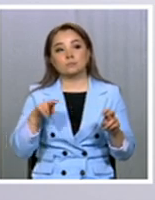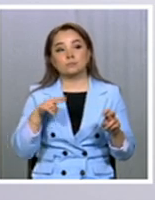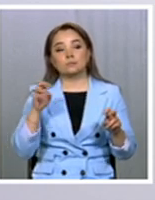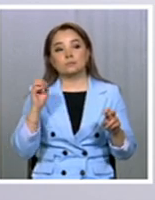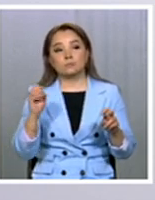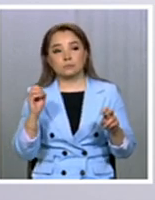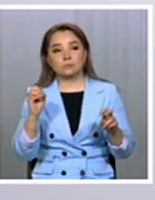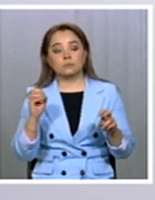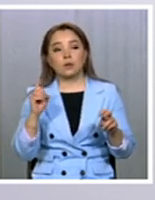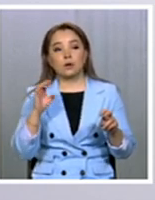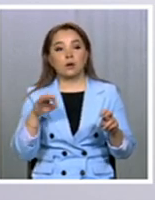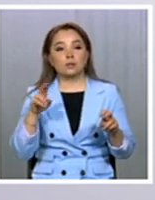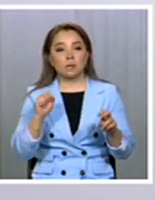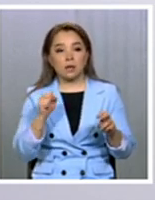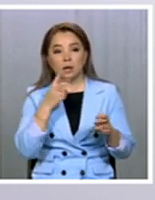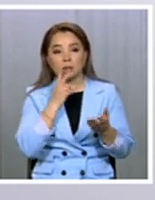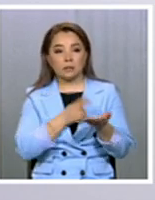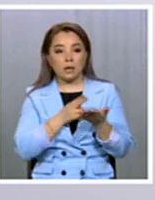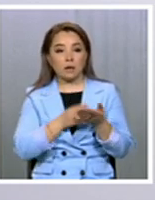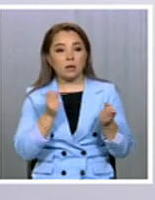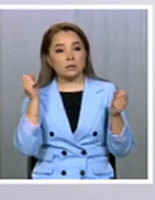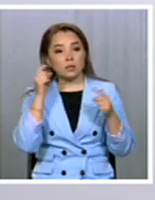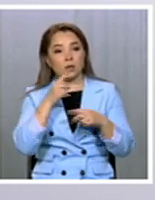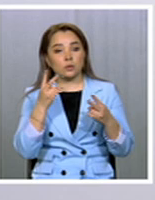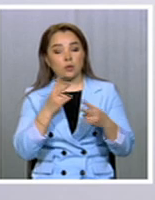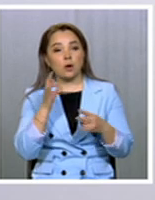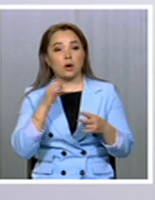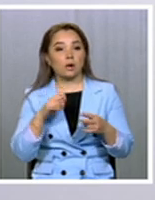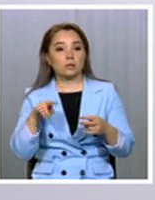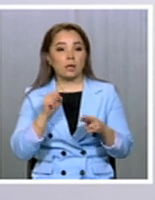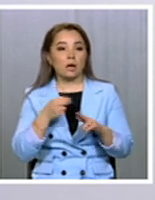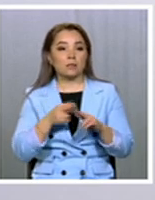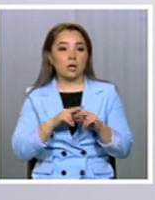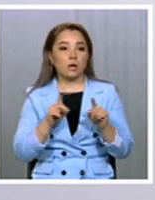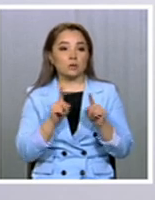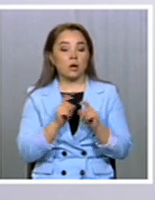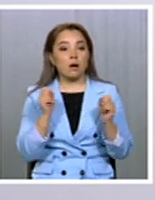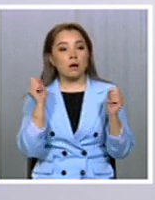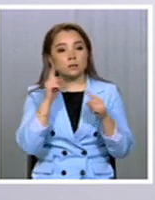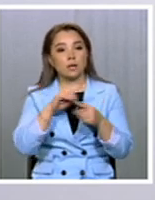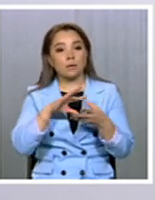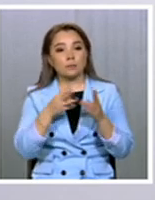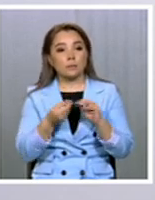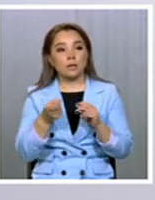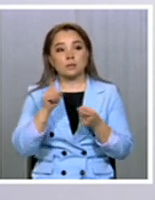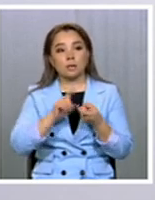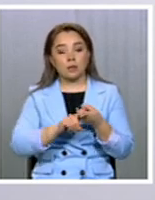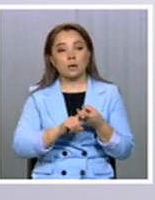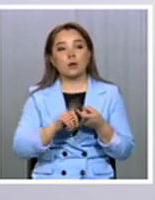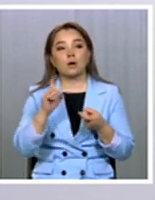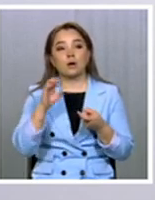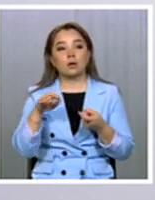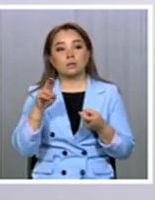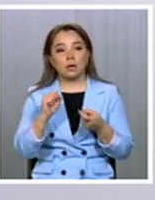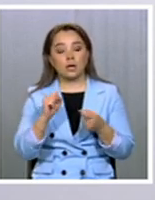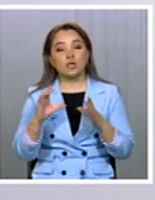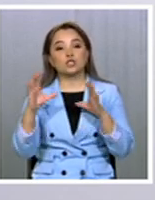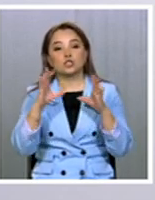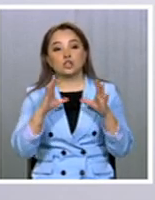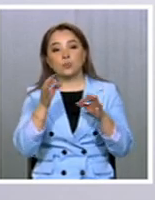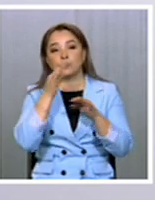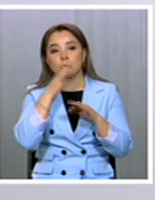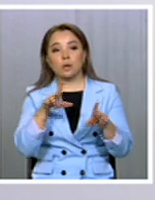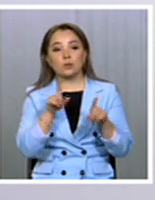ДЕ-нің хорда екенін анықтаймыз. Ал хорданың анықтамасы бойынша бұл хорда дегеніміз шеңбердің кез келген